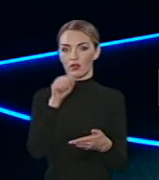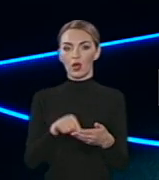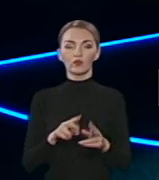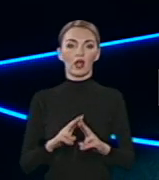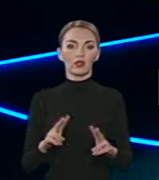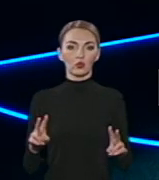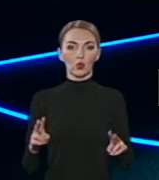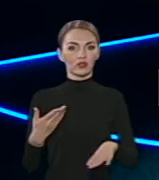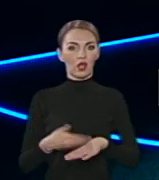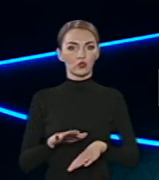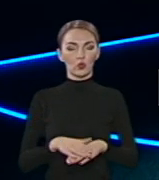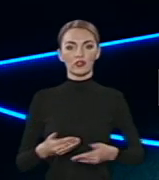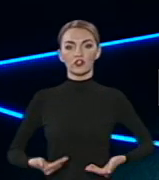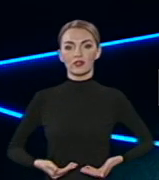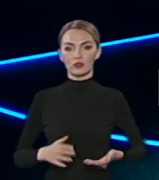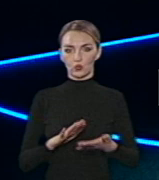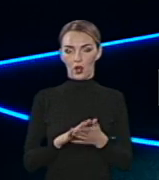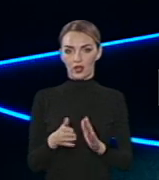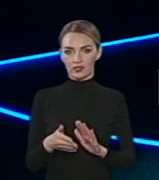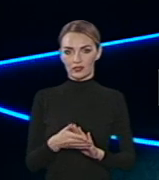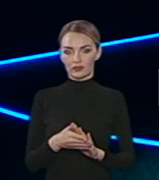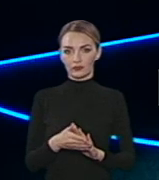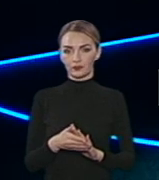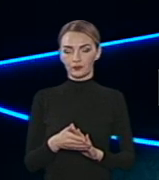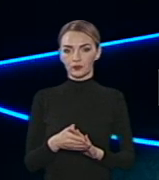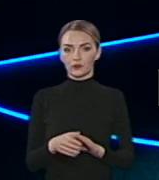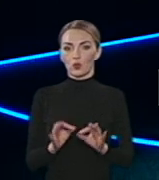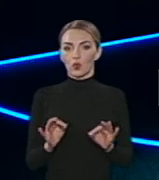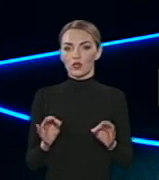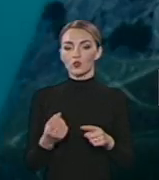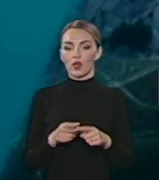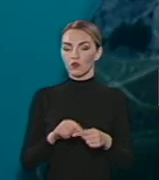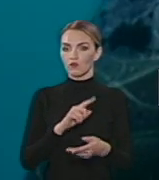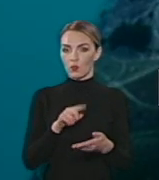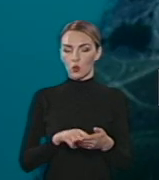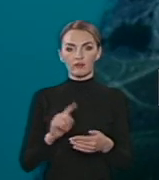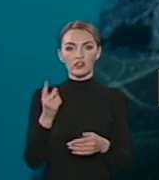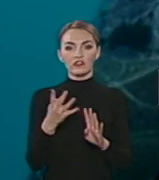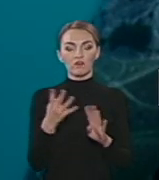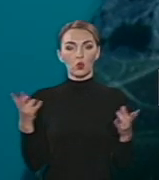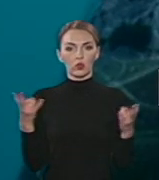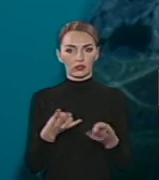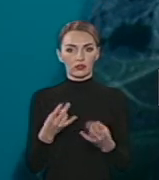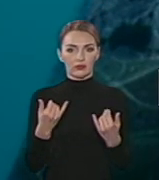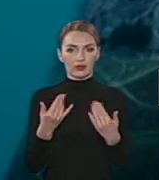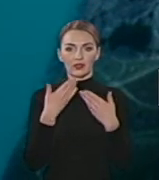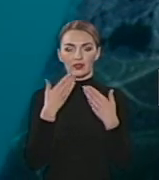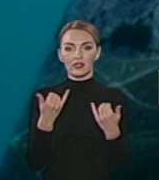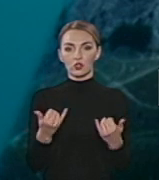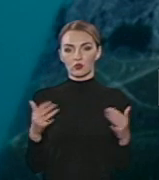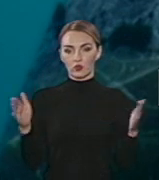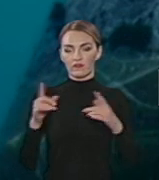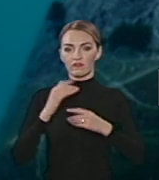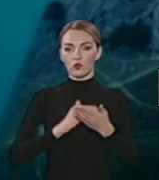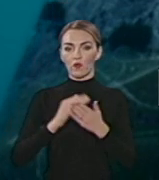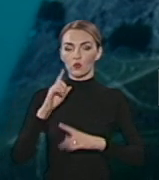какие-то тяжелые жизненные ситуации. И, конечно же, этот вопрос прежде всего необходимо адресовать нынешнему созыву